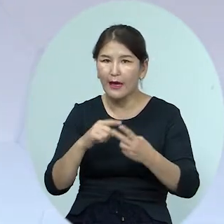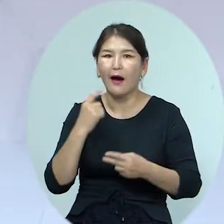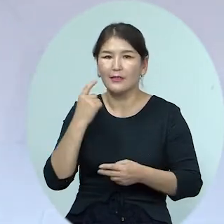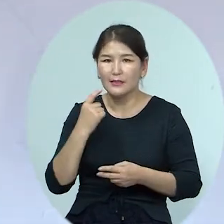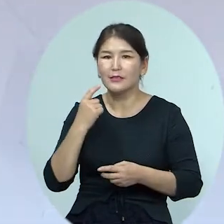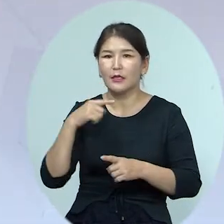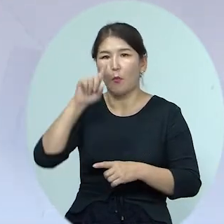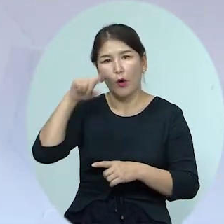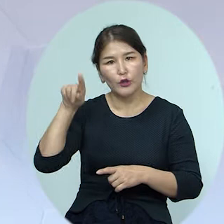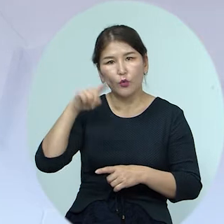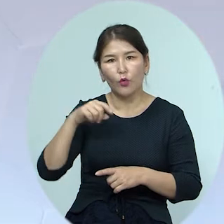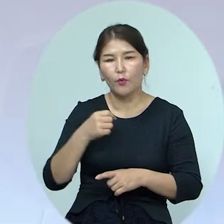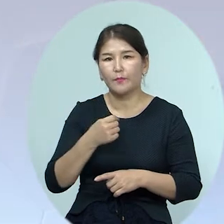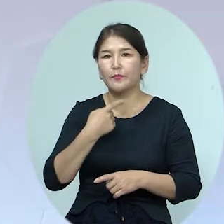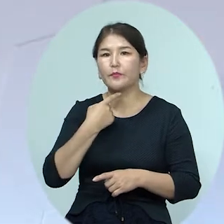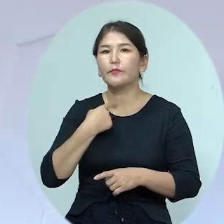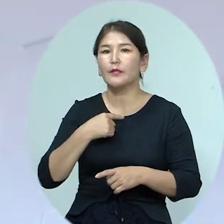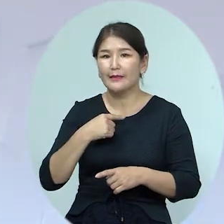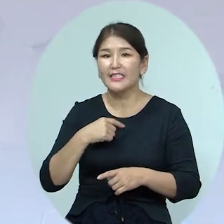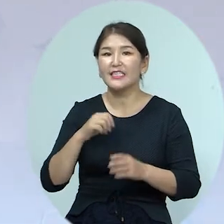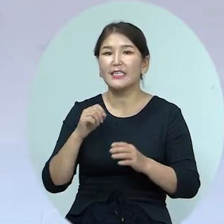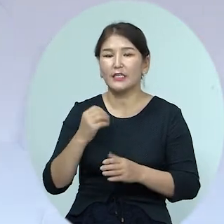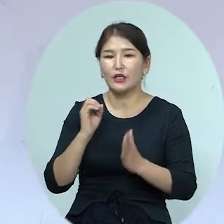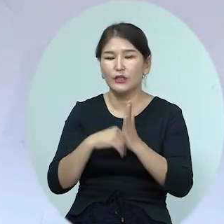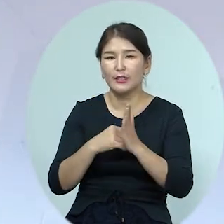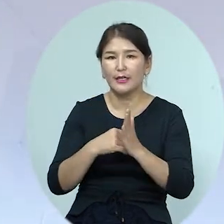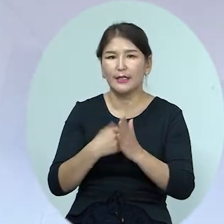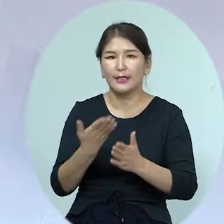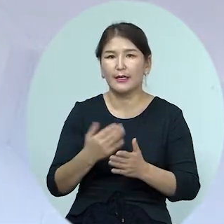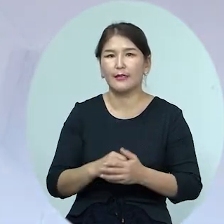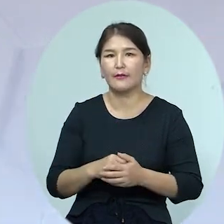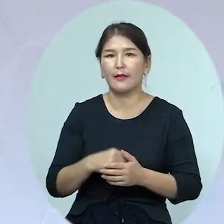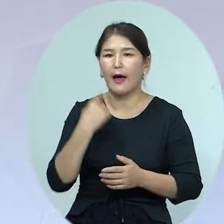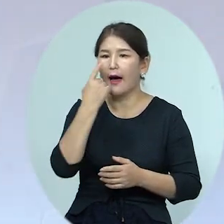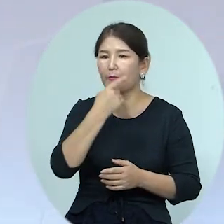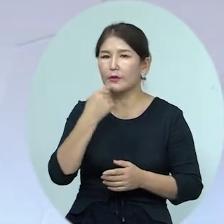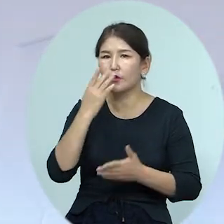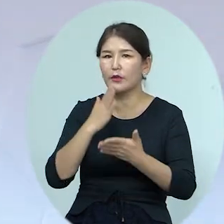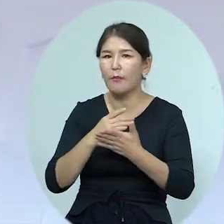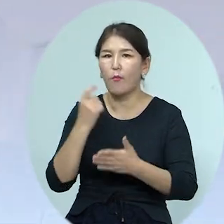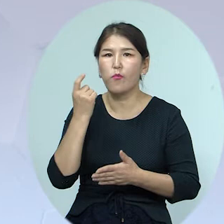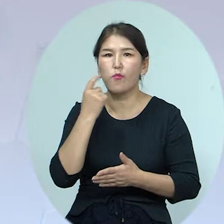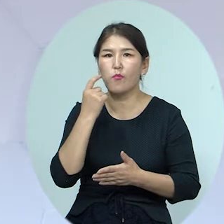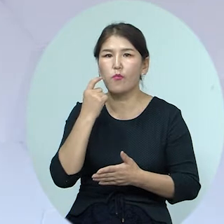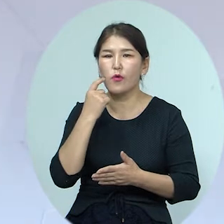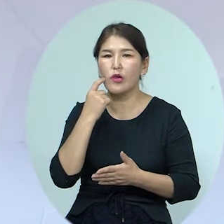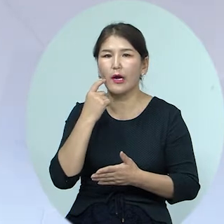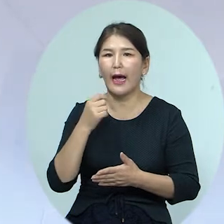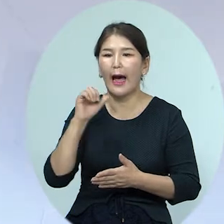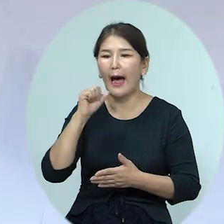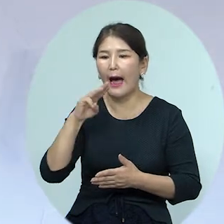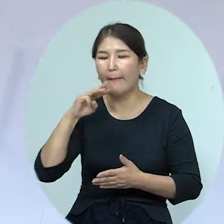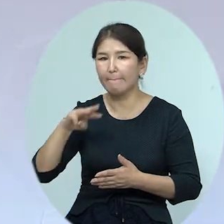идэ гэж зөвлөдөг. За энэ нь болохоор хоолны давтамжаас гадна хүүхдийн аман дотор байх чихэрлэг амттны